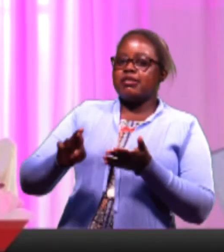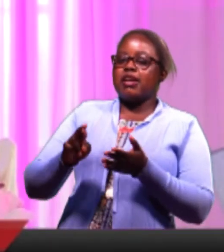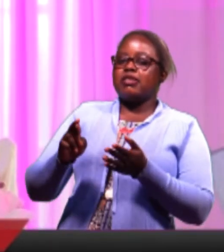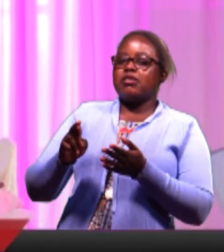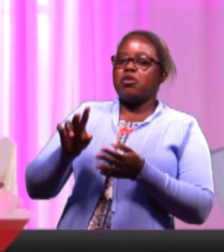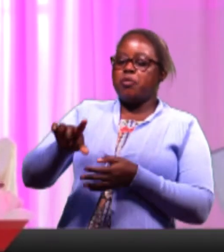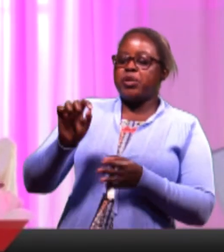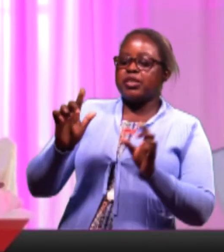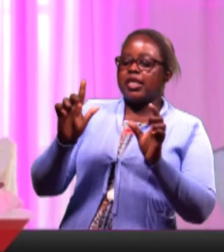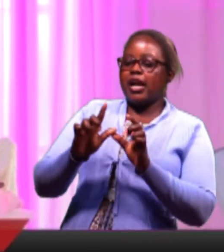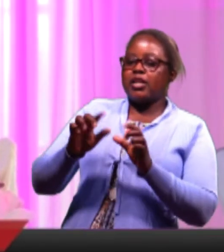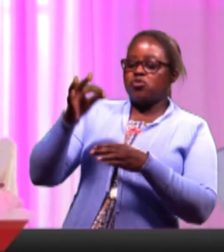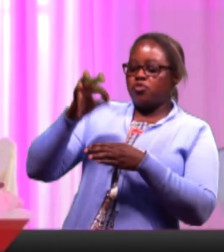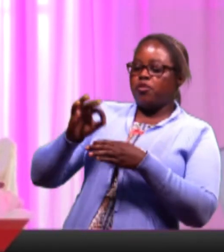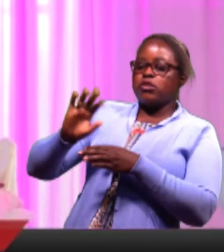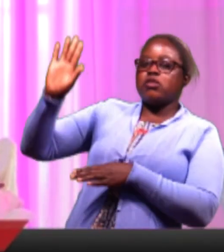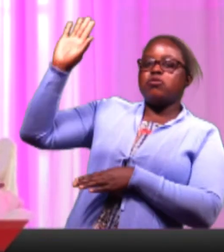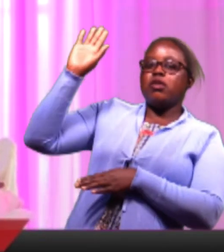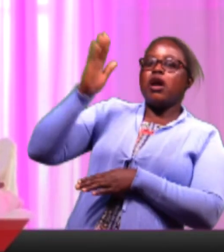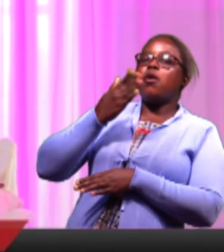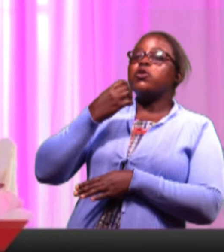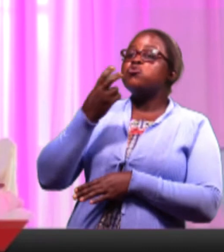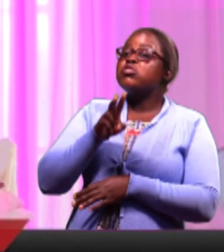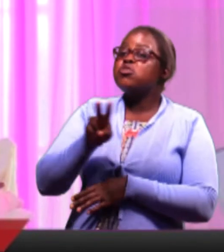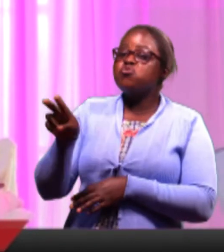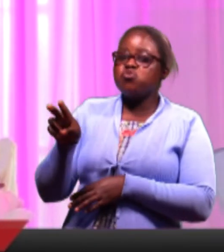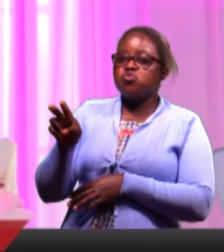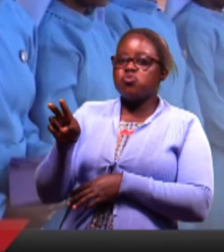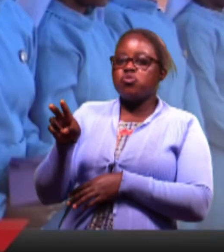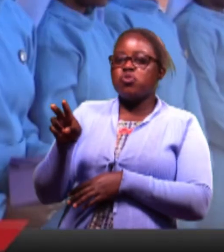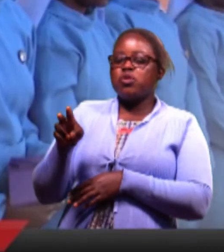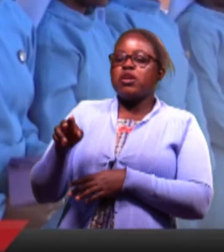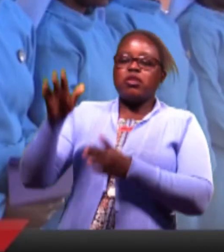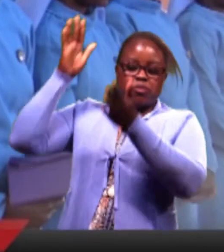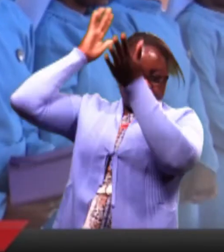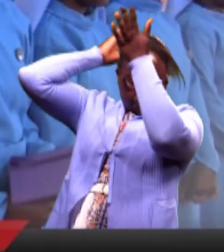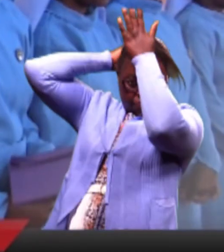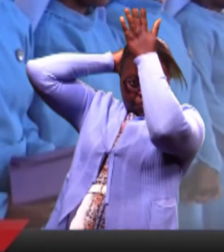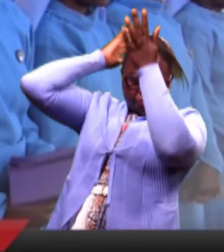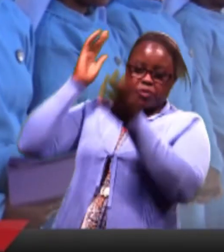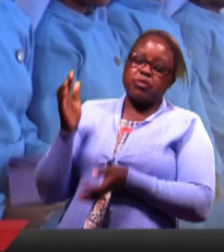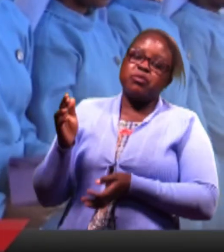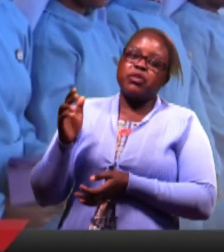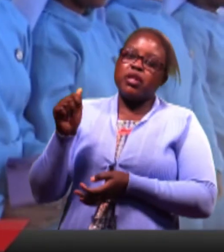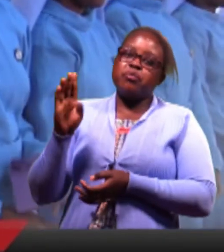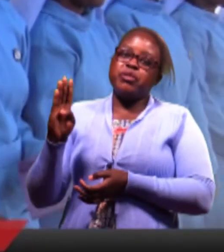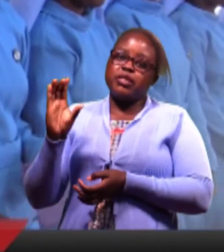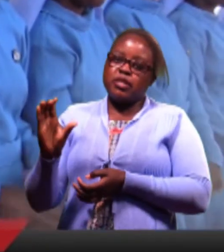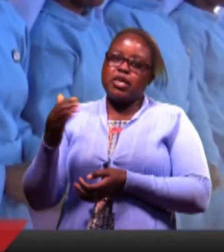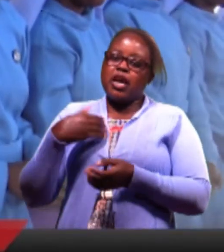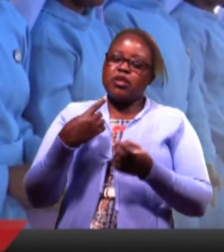Wanga, mwachukua kati ya kupika kura. Inua sana, nikuone. Askofu mkuu wa ABC Dr. Timothy